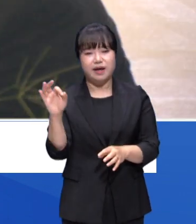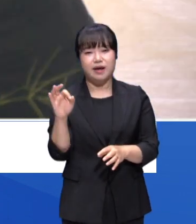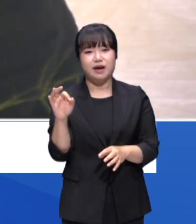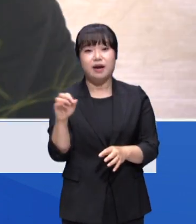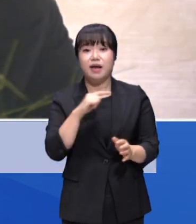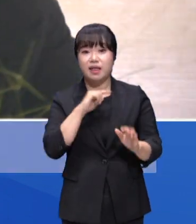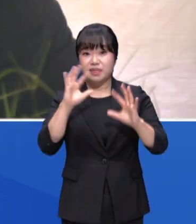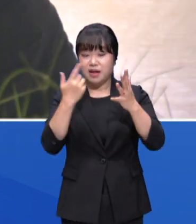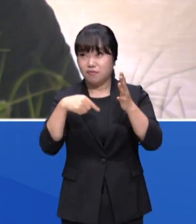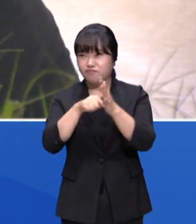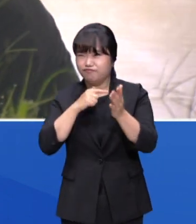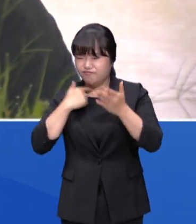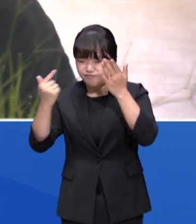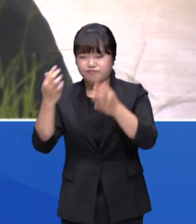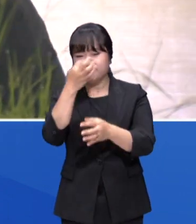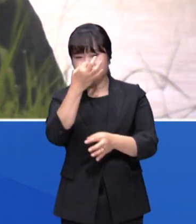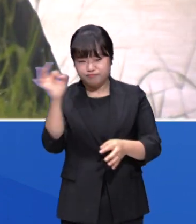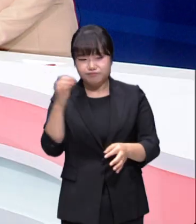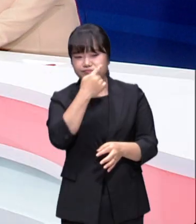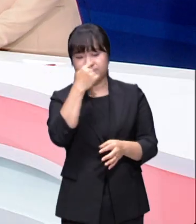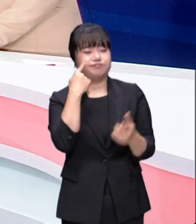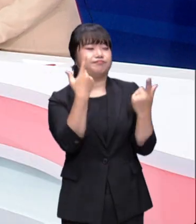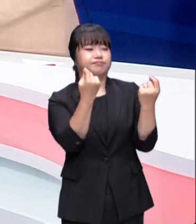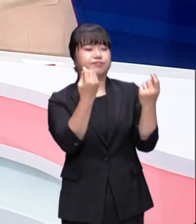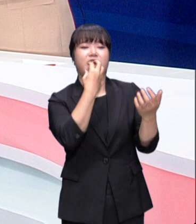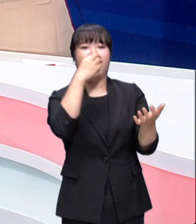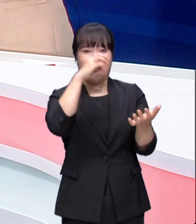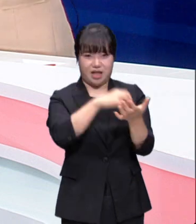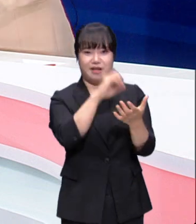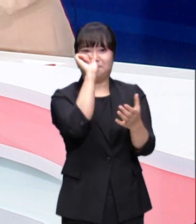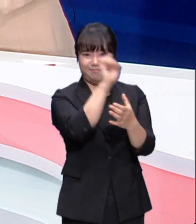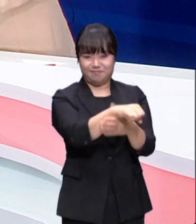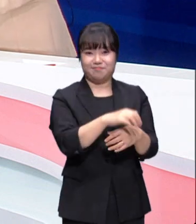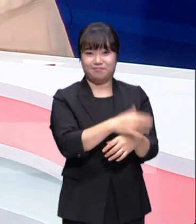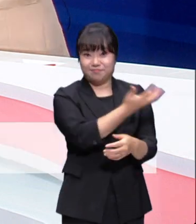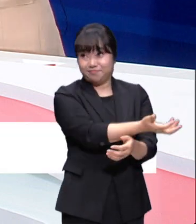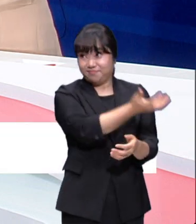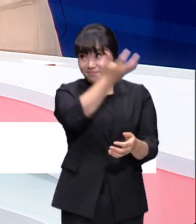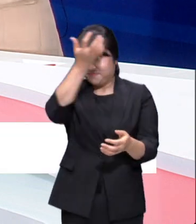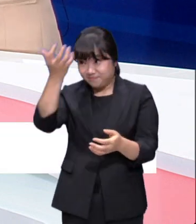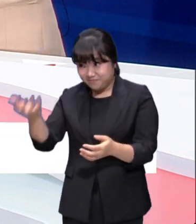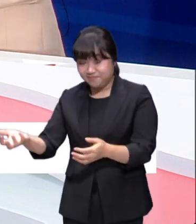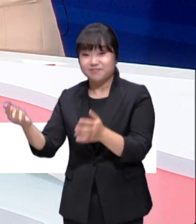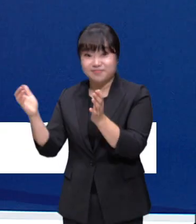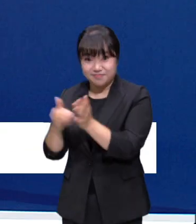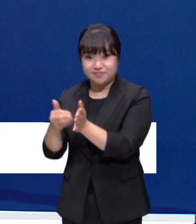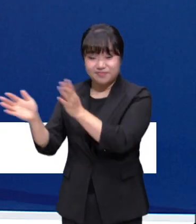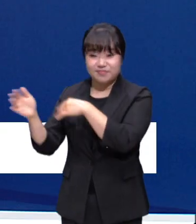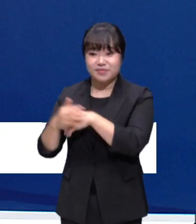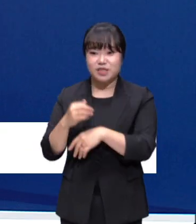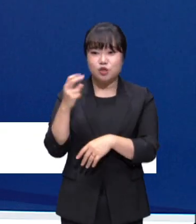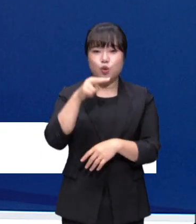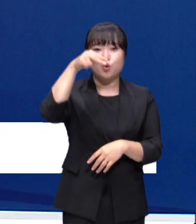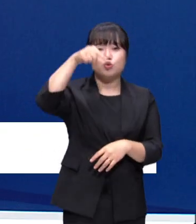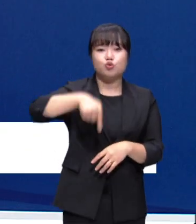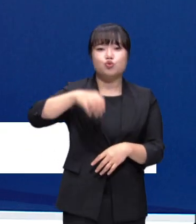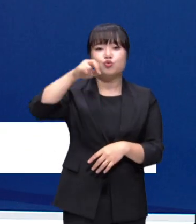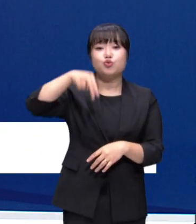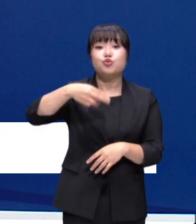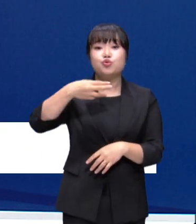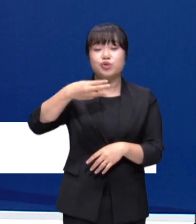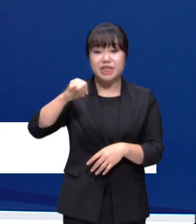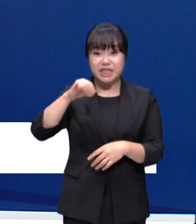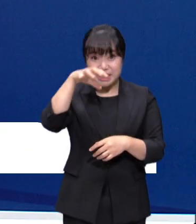그렇게 받아주시면 좋겠습니다. 네. 네. 그렇다면 이제 국립묘지 이장이 됐고 네. 지역에 남아 있는 이 광복군 수유리 현장 여기는 이제